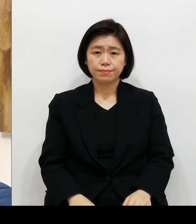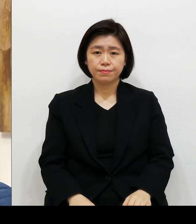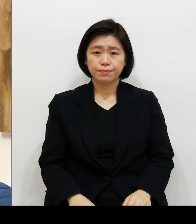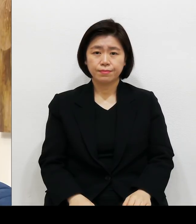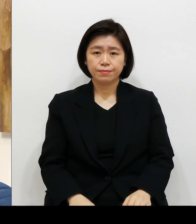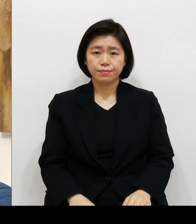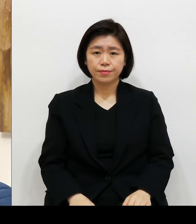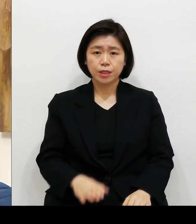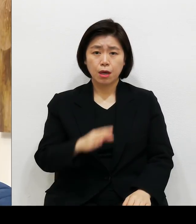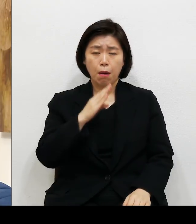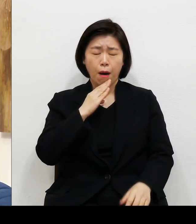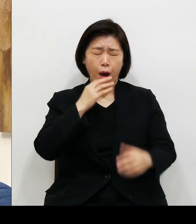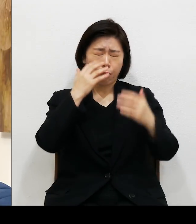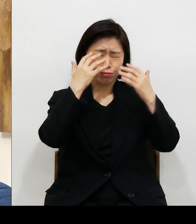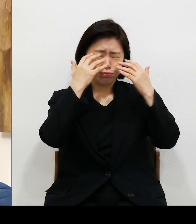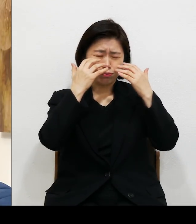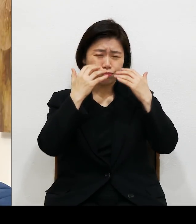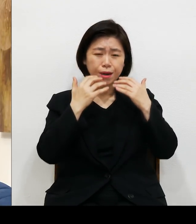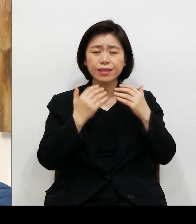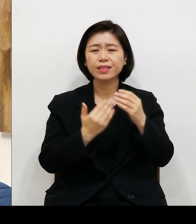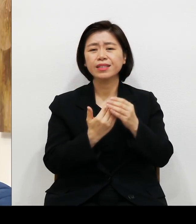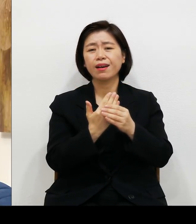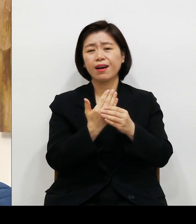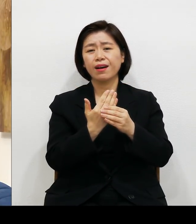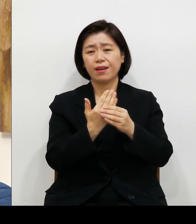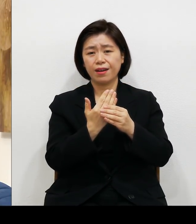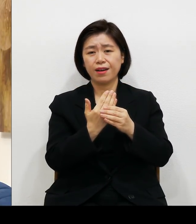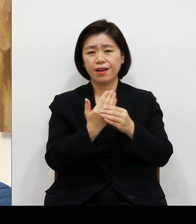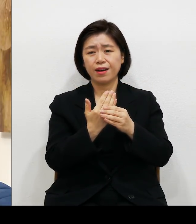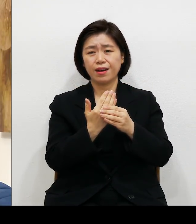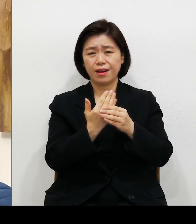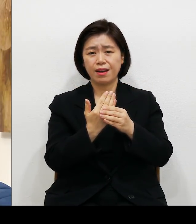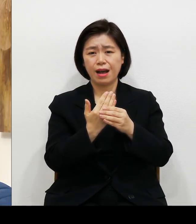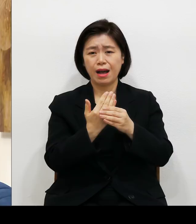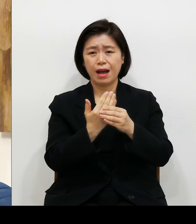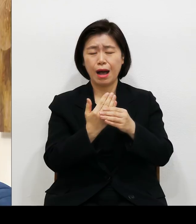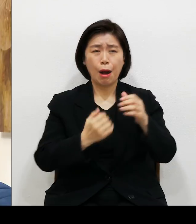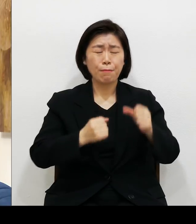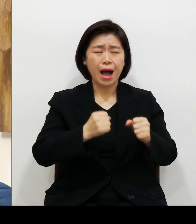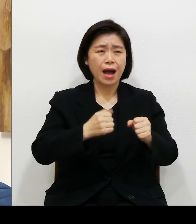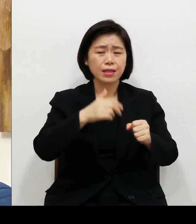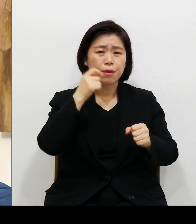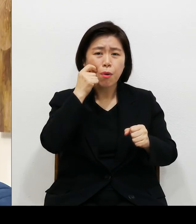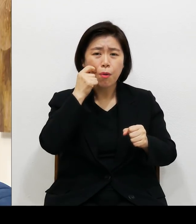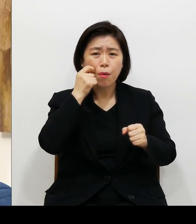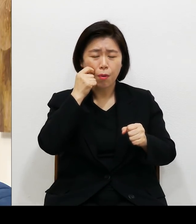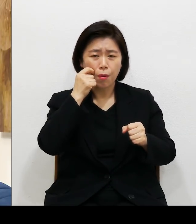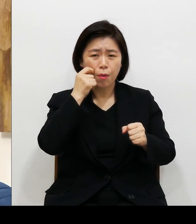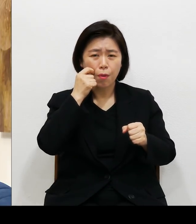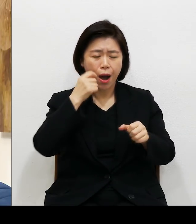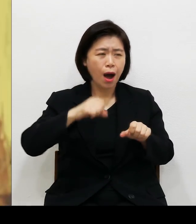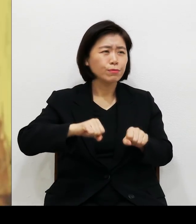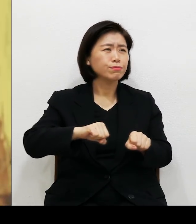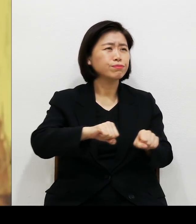돌아섰는데 막 눈물 나기 시작하는 거예요. 그리고 막 빠른 걸음으로 뛰지도 못하고 빠른 걸음으로 유모차 끌고 가는데